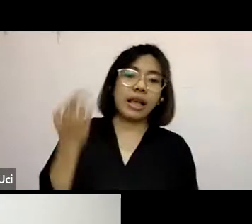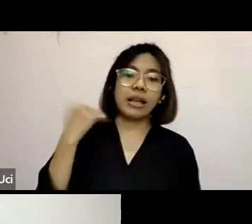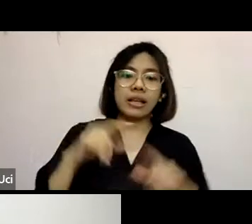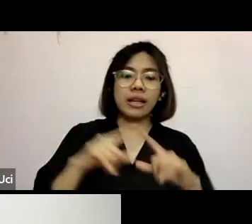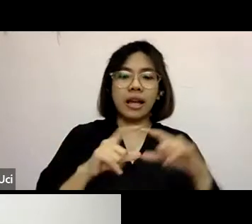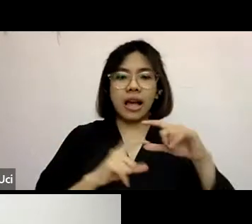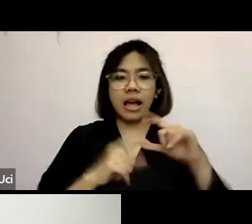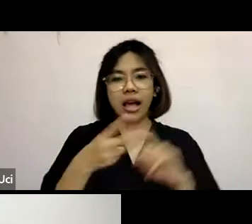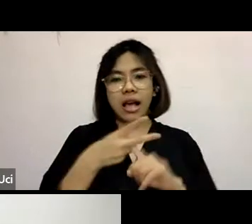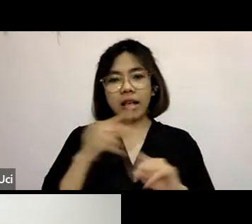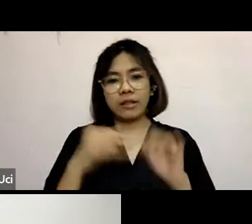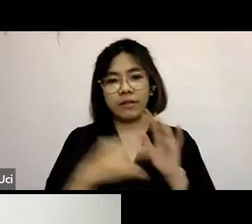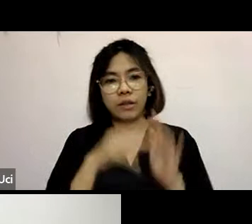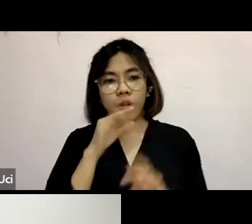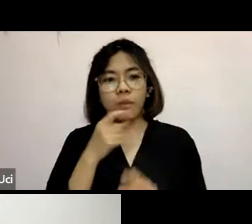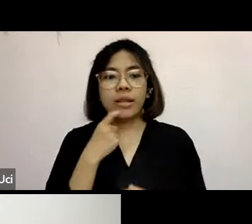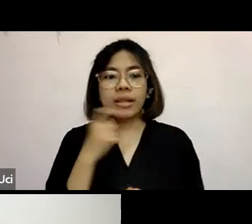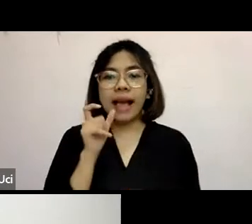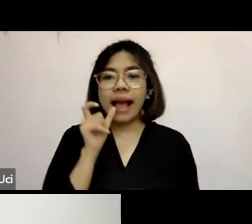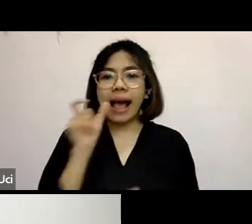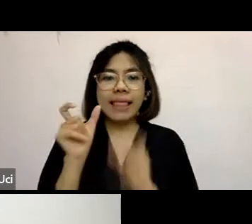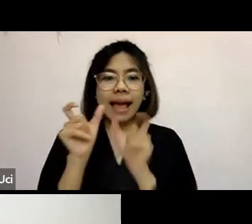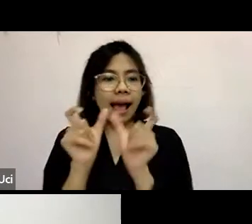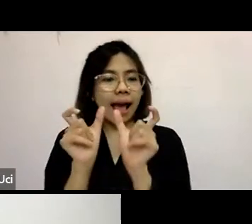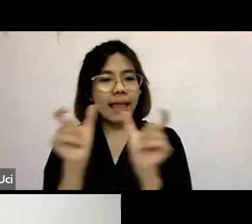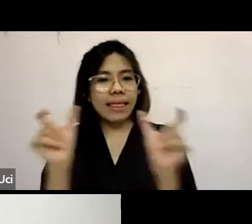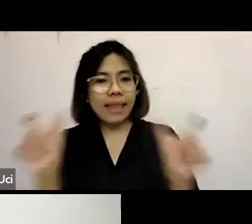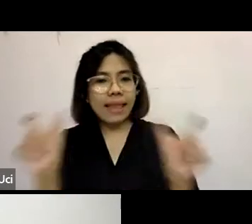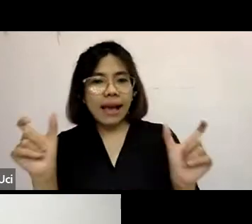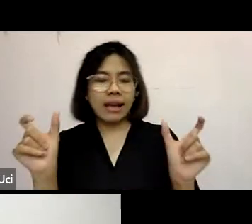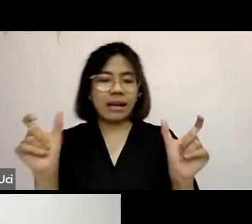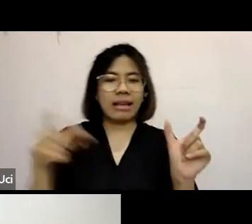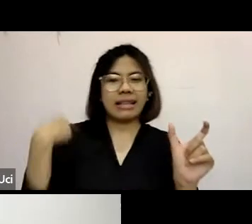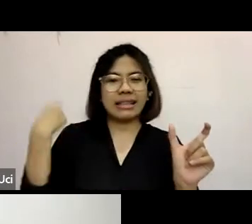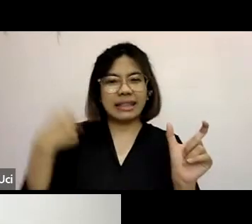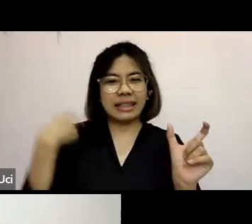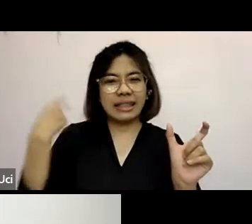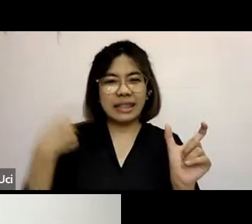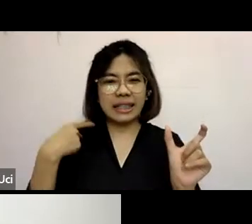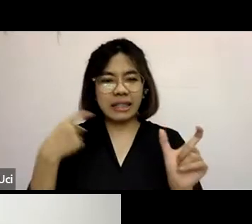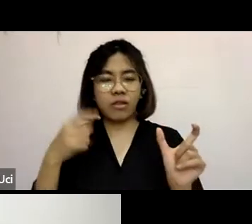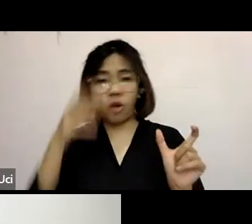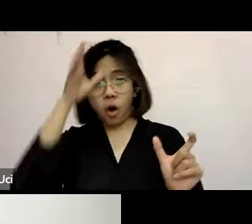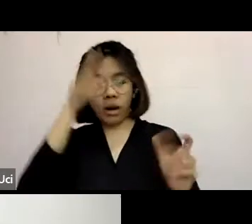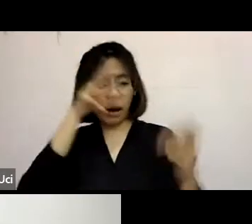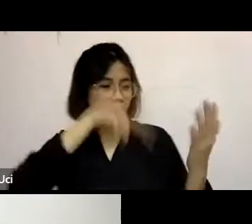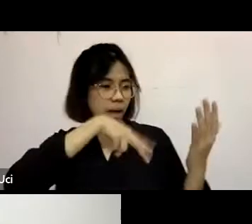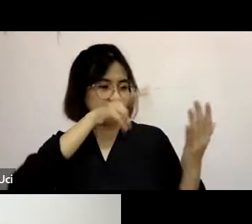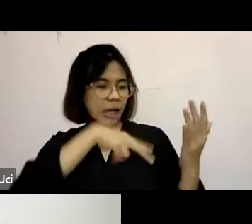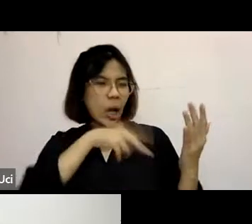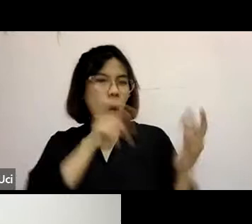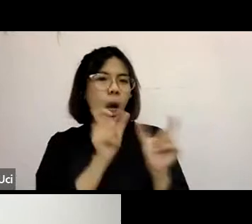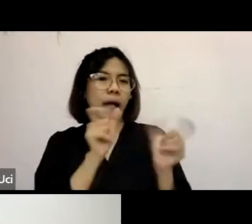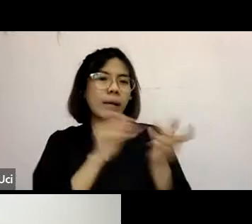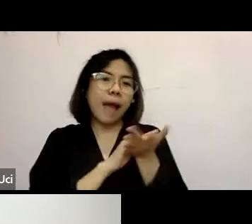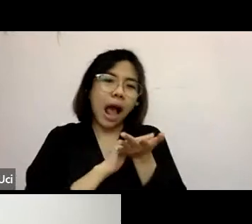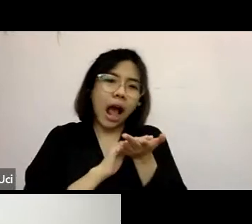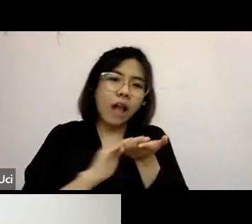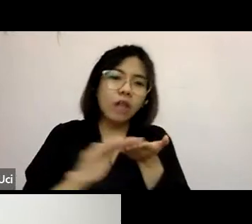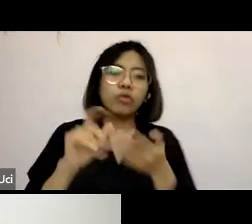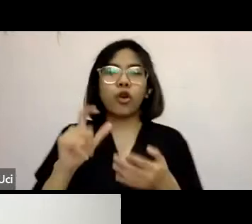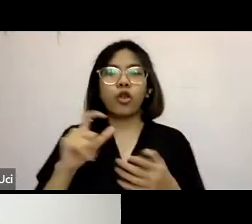Astin soal misalnya penggunaan istilah-istilah yang sering kali Kemudian dimaknai untuk memperhalus kita di setelah